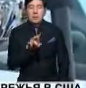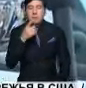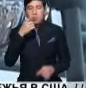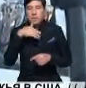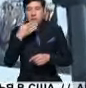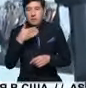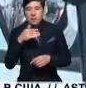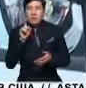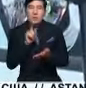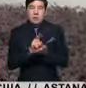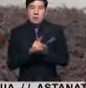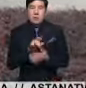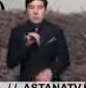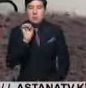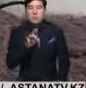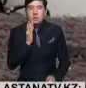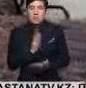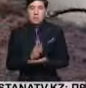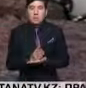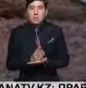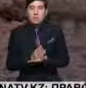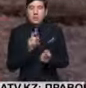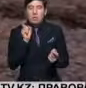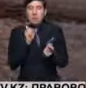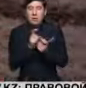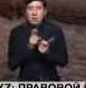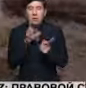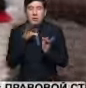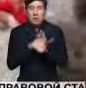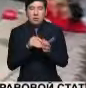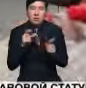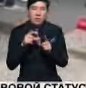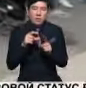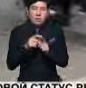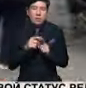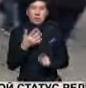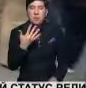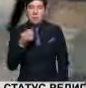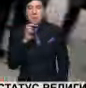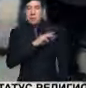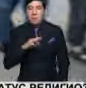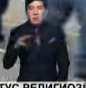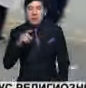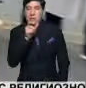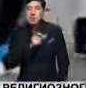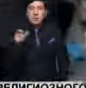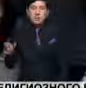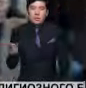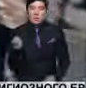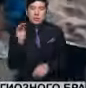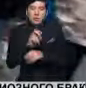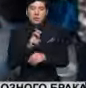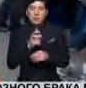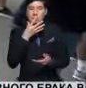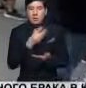– это действительно позор. Скандал прогремел в разгар голосования, когда более 50 миллионов человек уже досрочно отдали